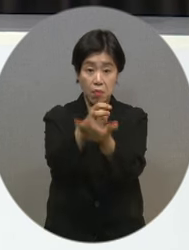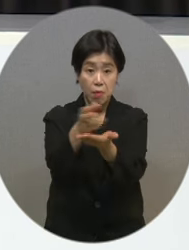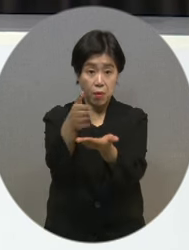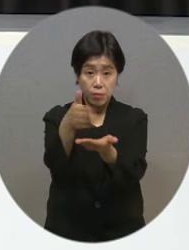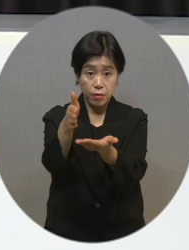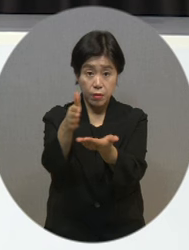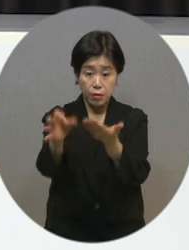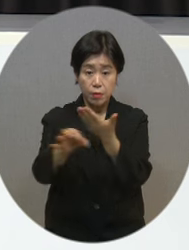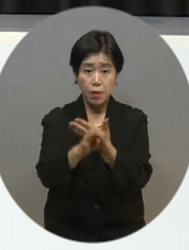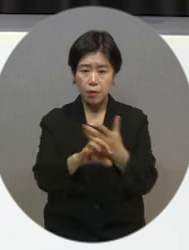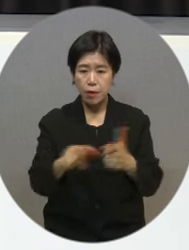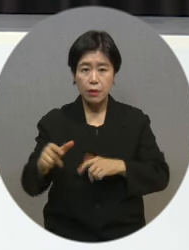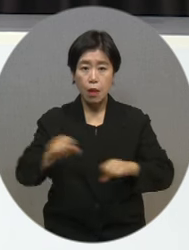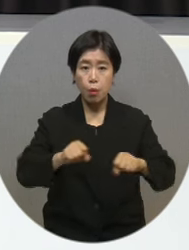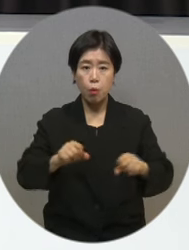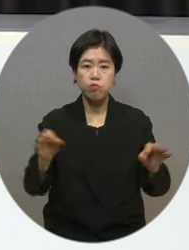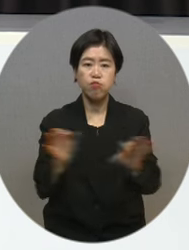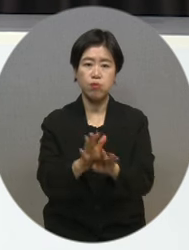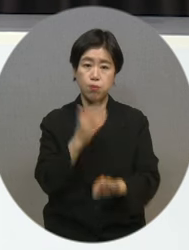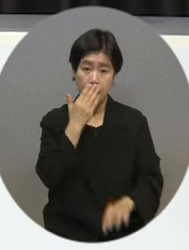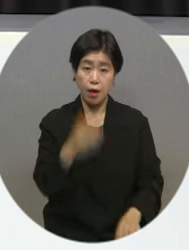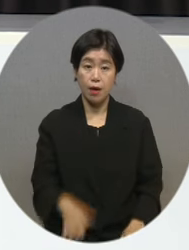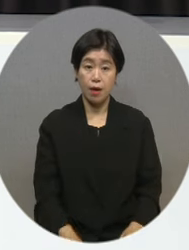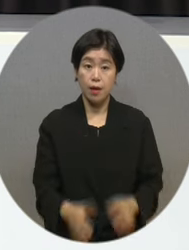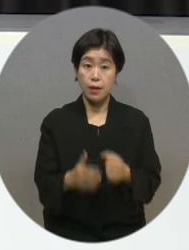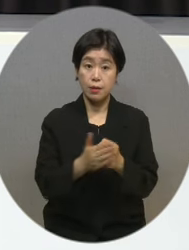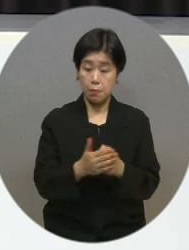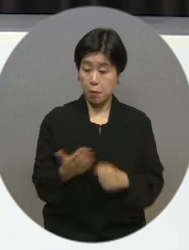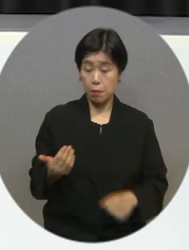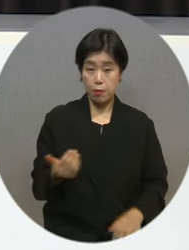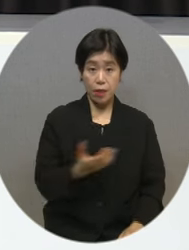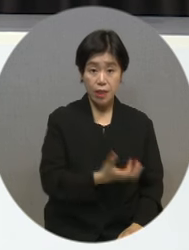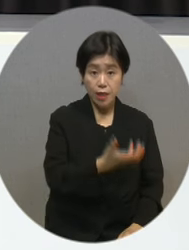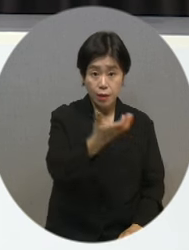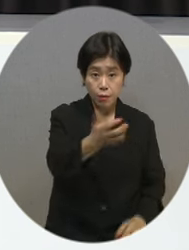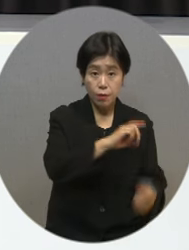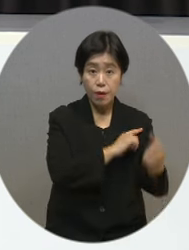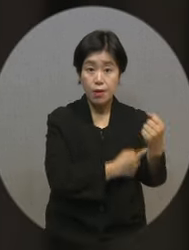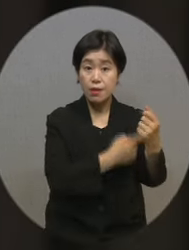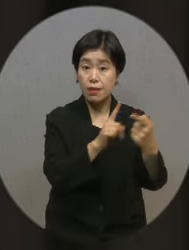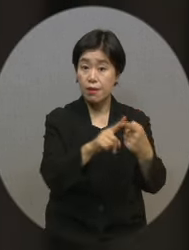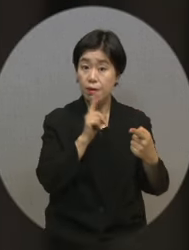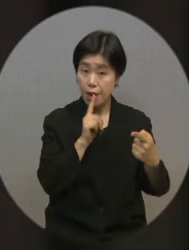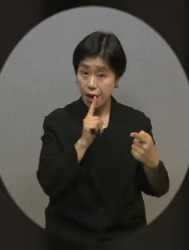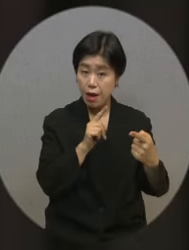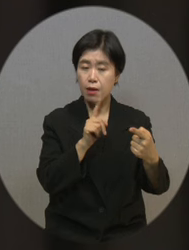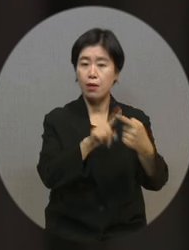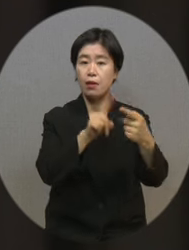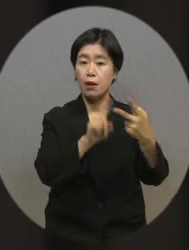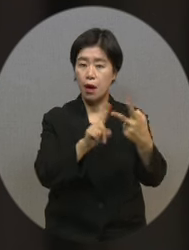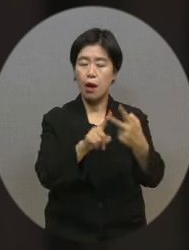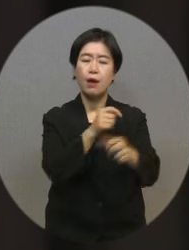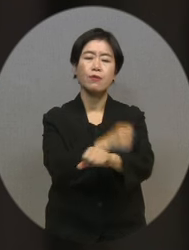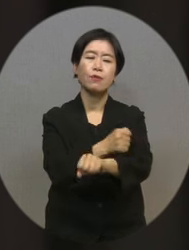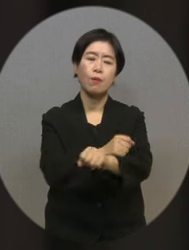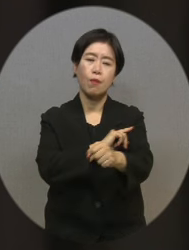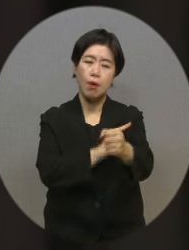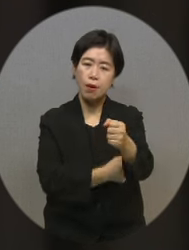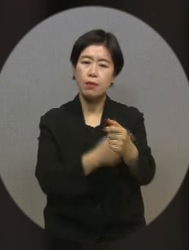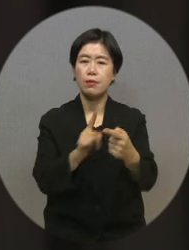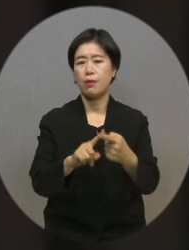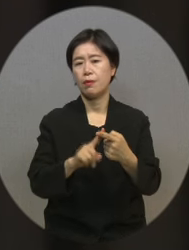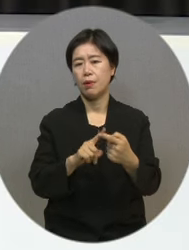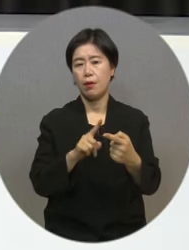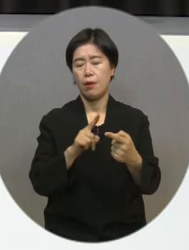뭐 이렇잖아요. 그래서 아까 이동권 말했는데 다음으로는 어떤 노동권에 대한 거.